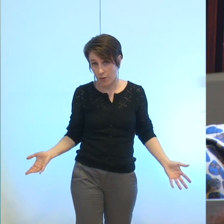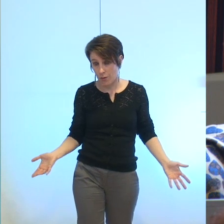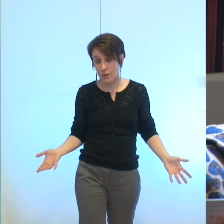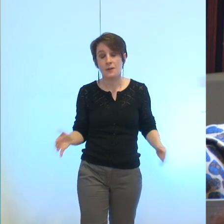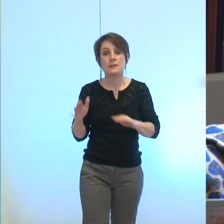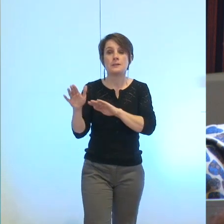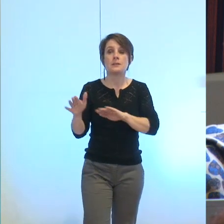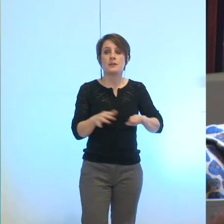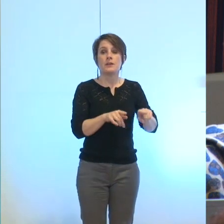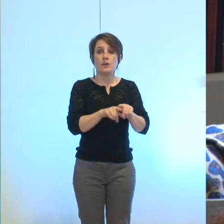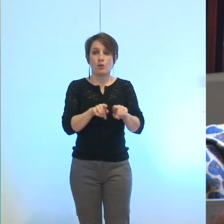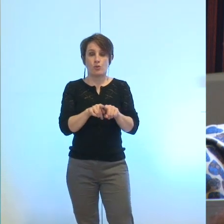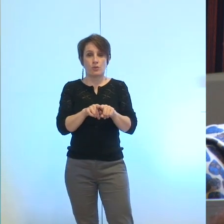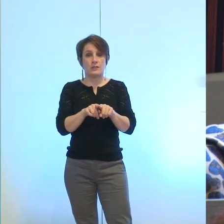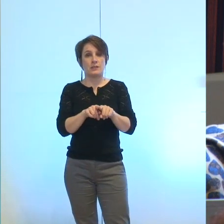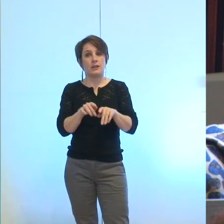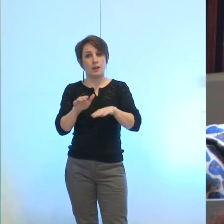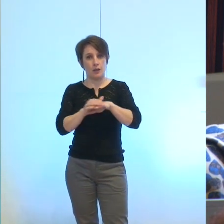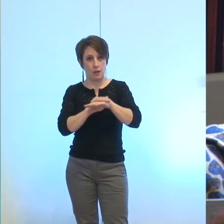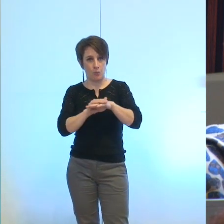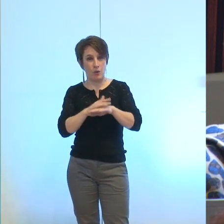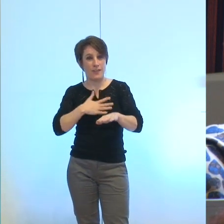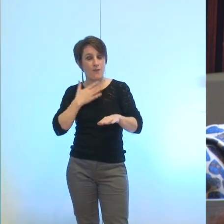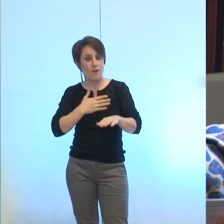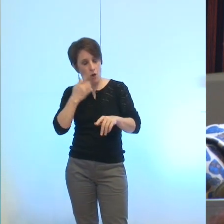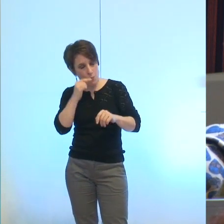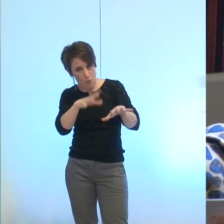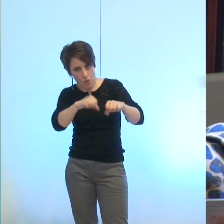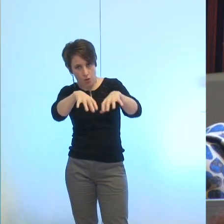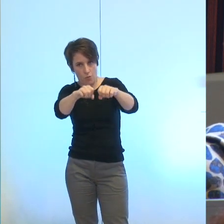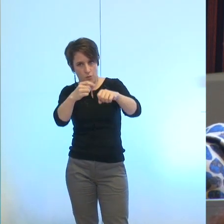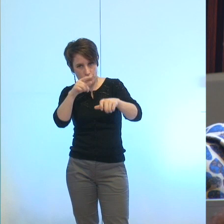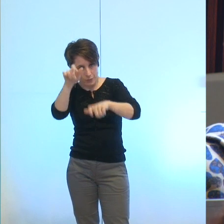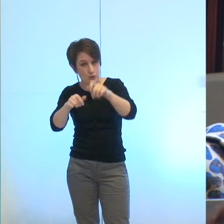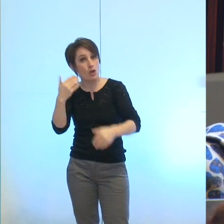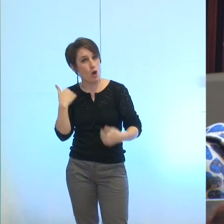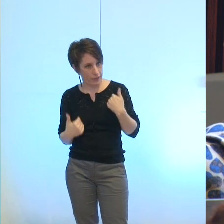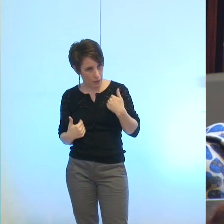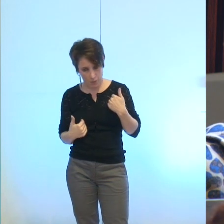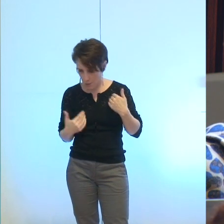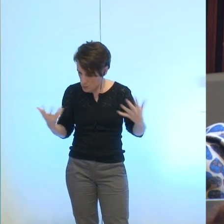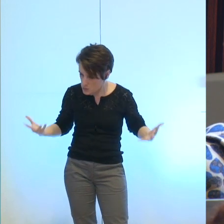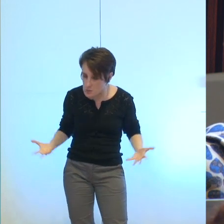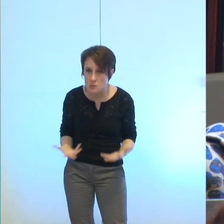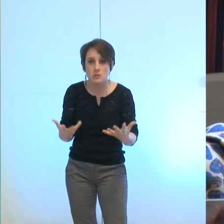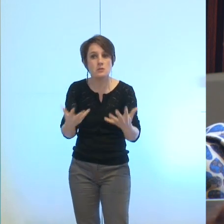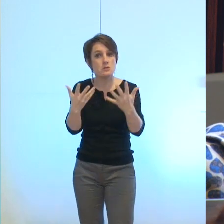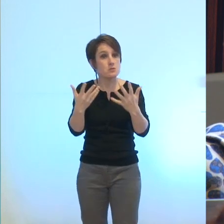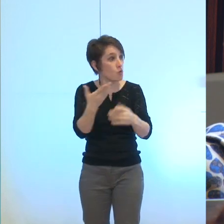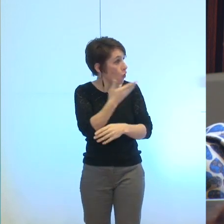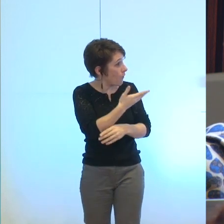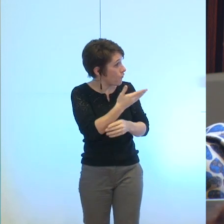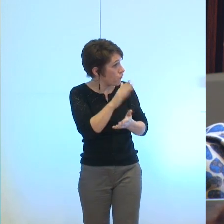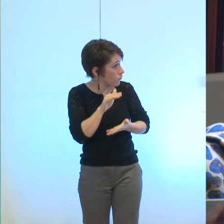sur les politiques favoris favorisant l'emploi des personnes en situation de handicap vous assumez